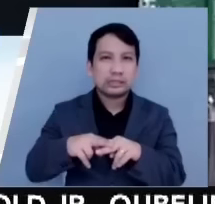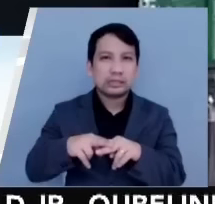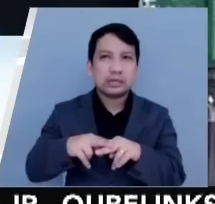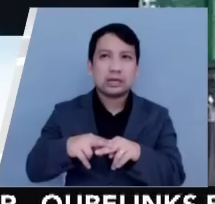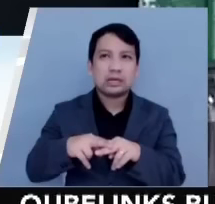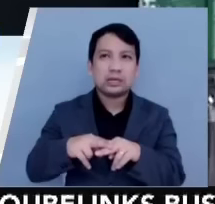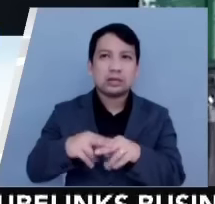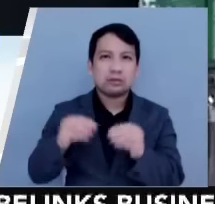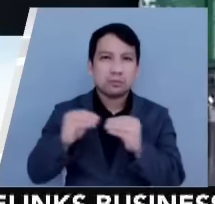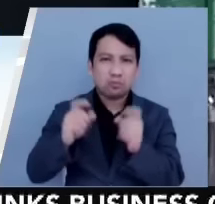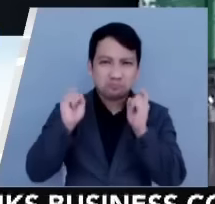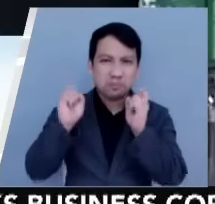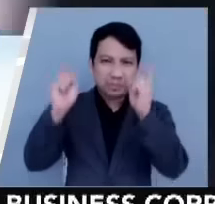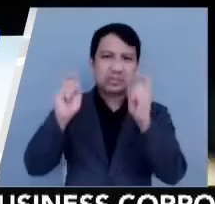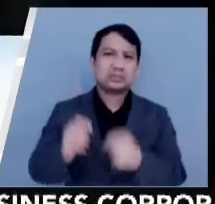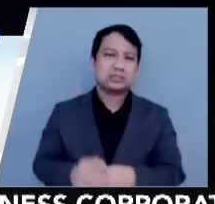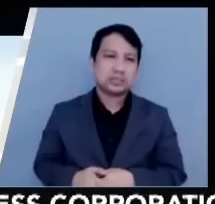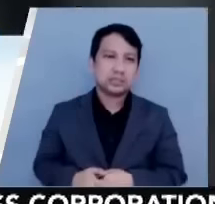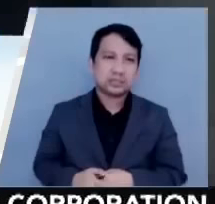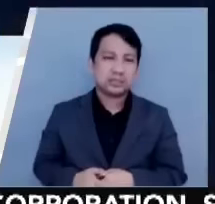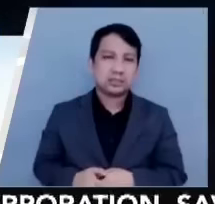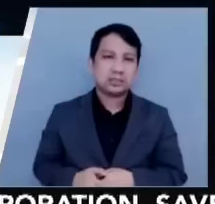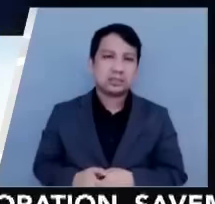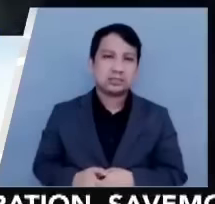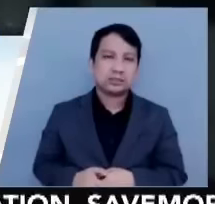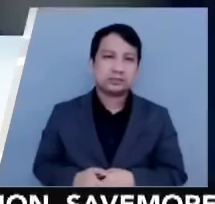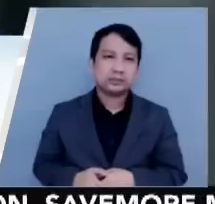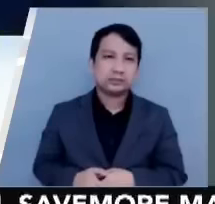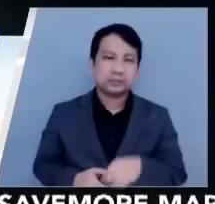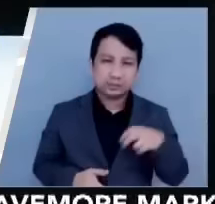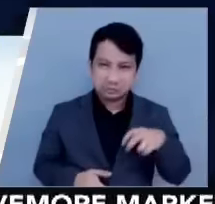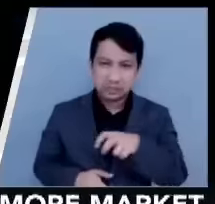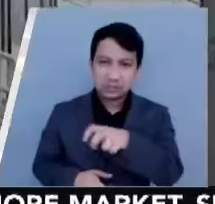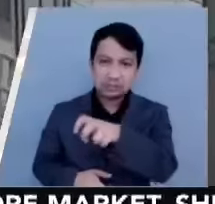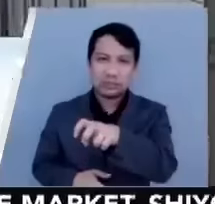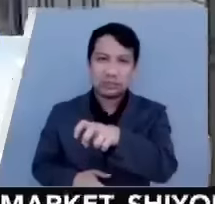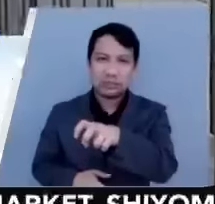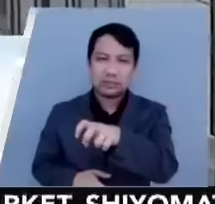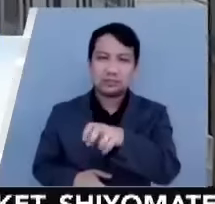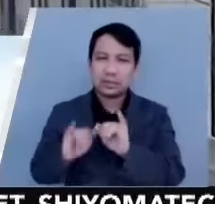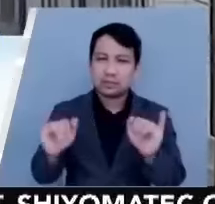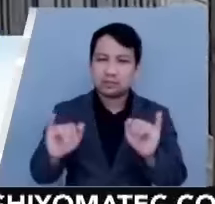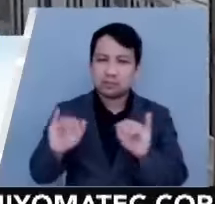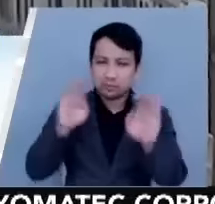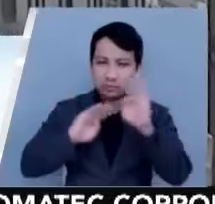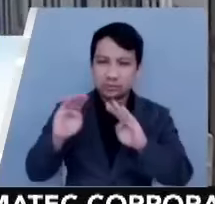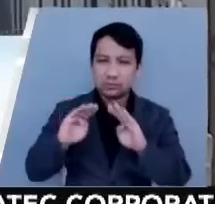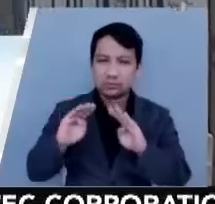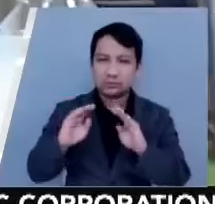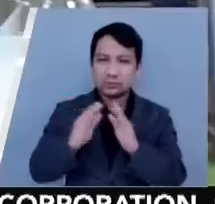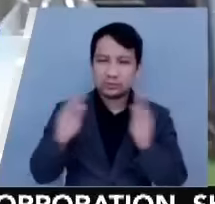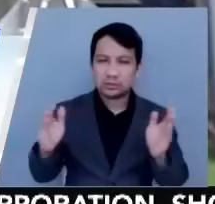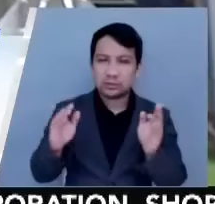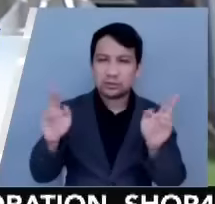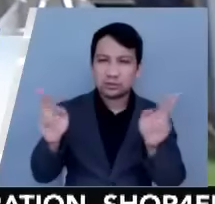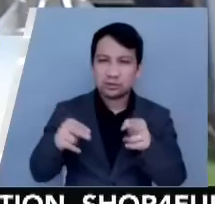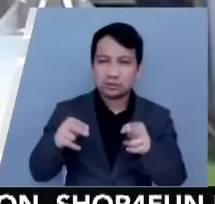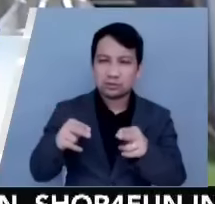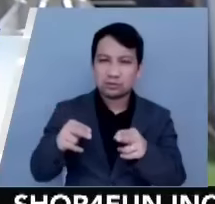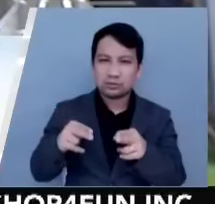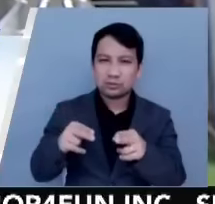of transportation. Naungkat din ang problemang Pilipinas ang may pinakamaikli at kaunting riles sa